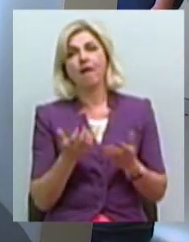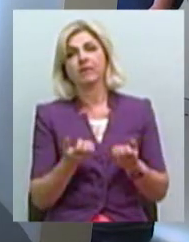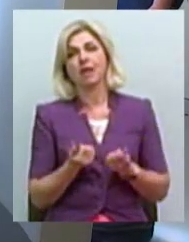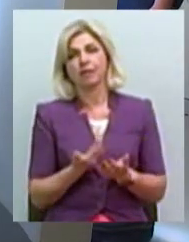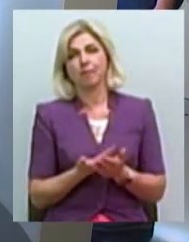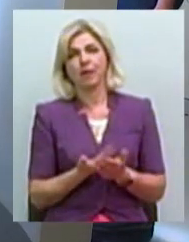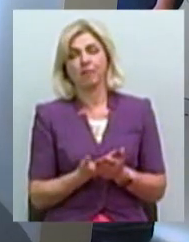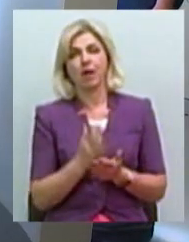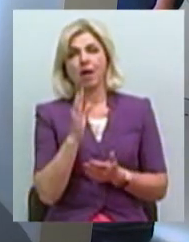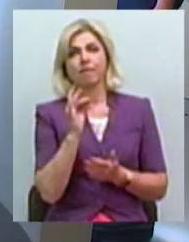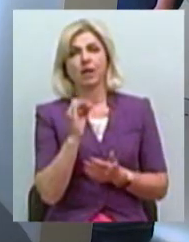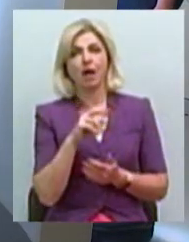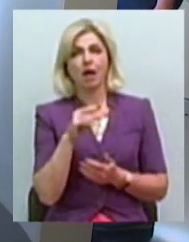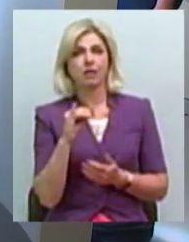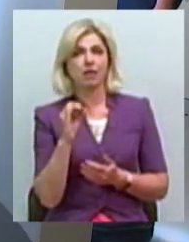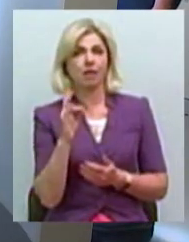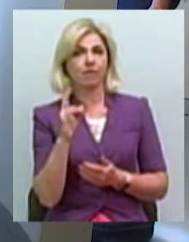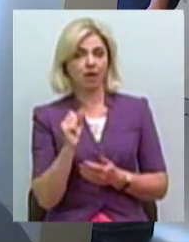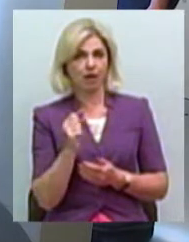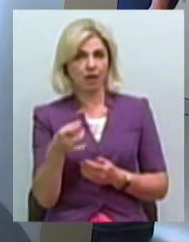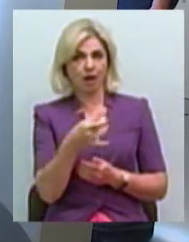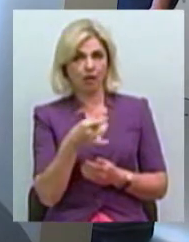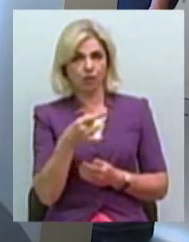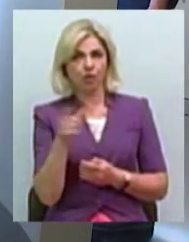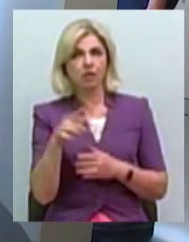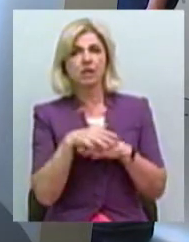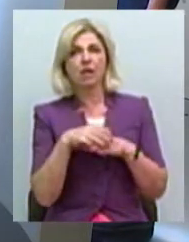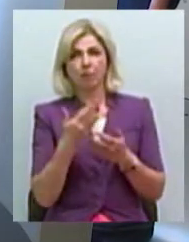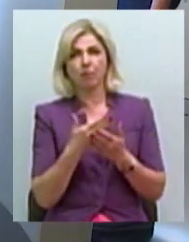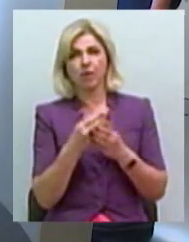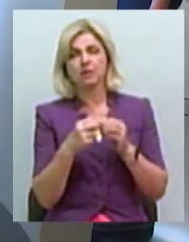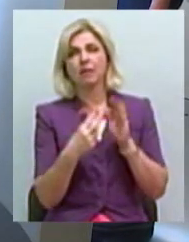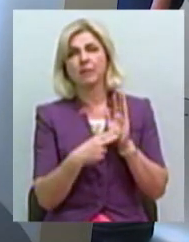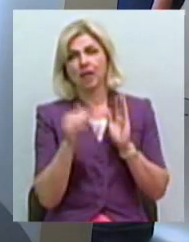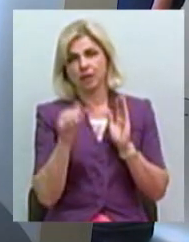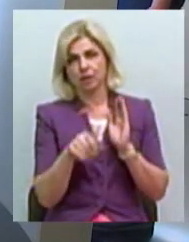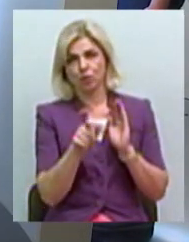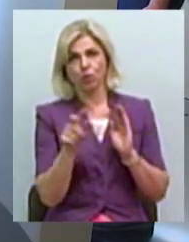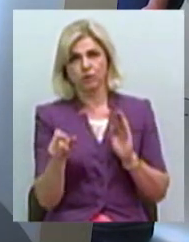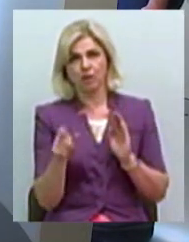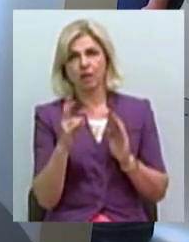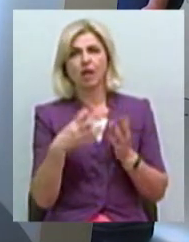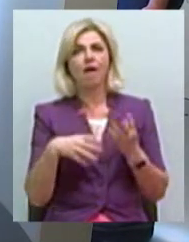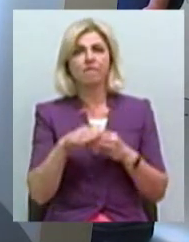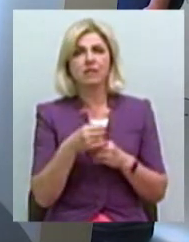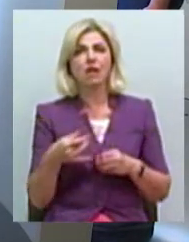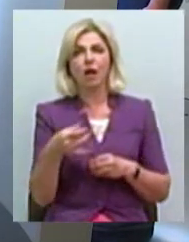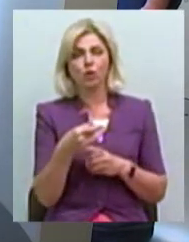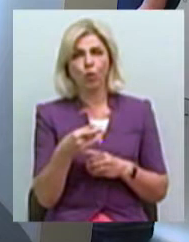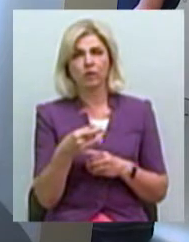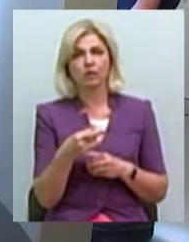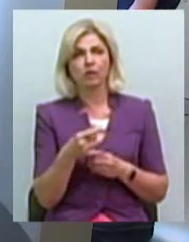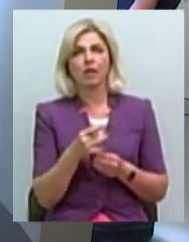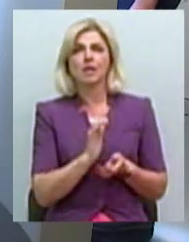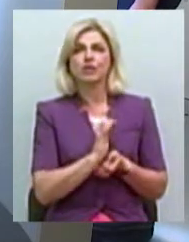прикладу, Врадівський район, угу. Населення якого складає близько 17 тисяч осіб на весь район. Сумно, тобто